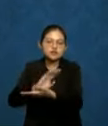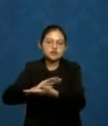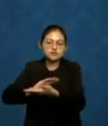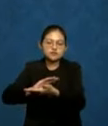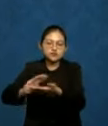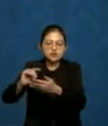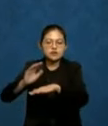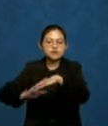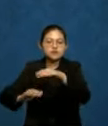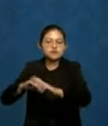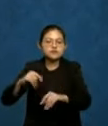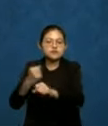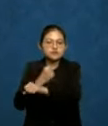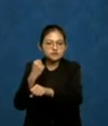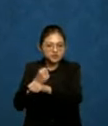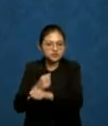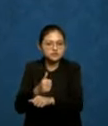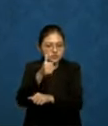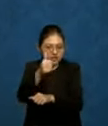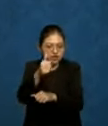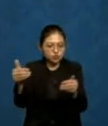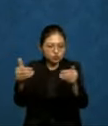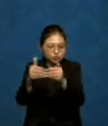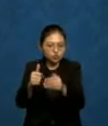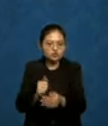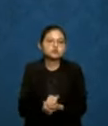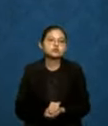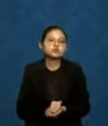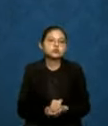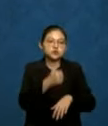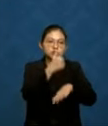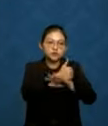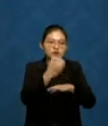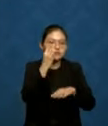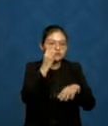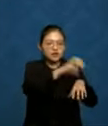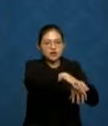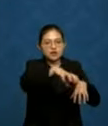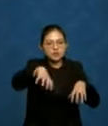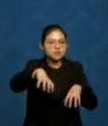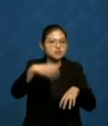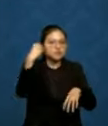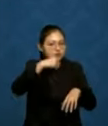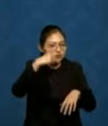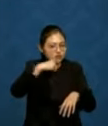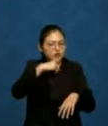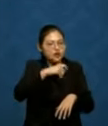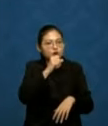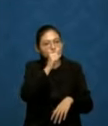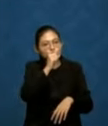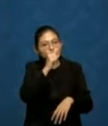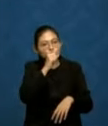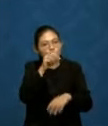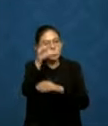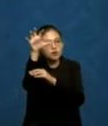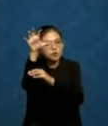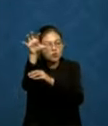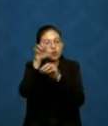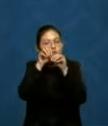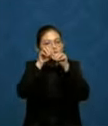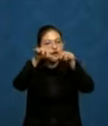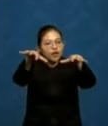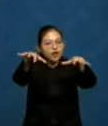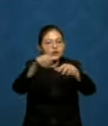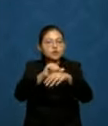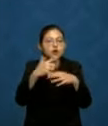จะสะดวกนะครับโดยเฉพาะกำนันผู้ใหญ่บ้านส่วนมากนะครับมีเสียงตามสายครับเพราะว่าเขา